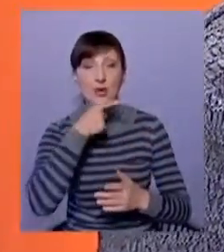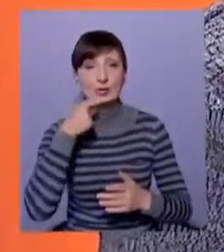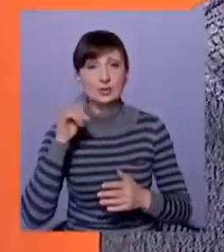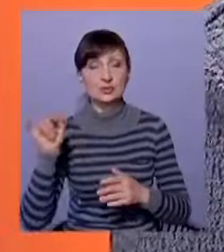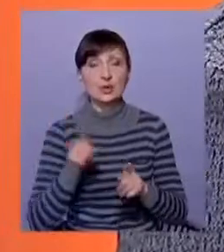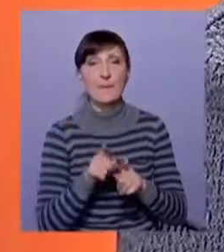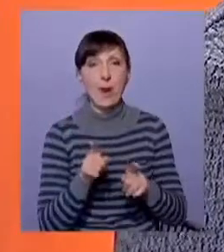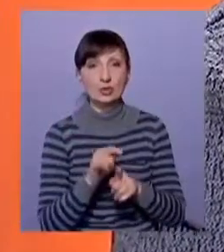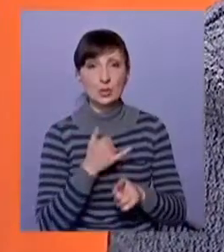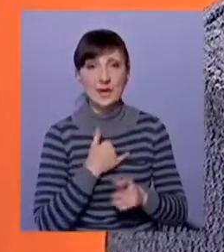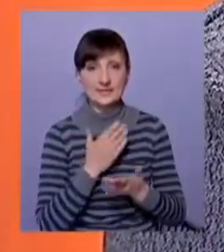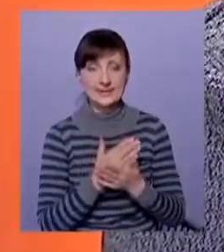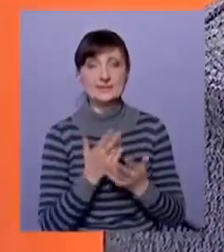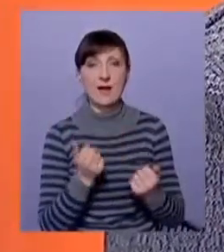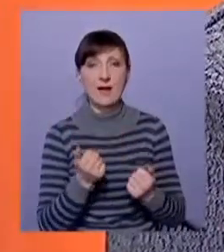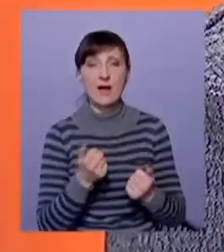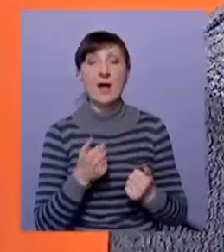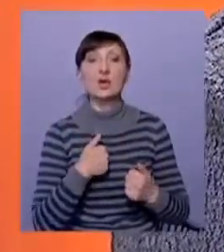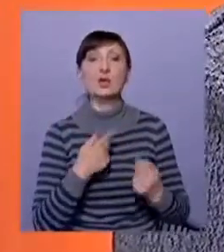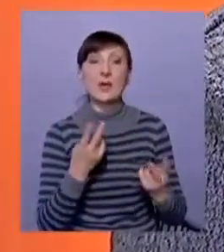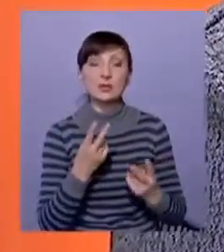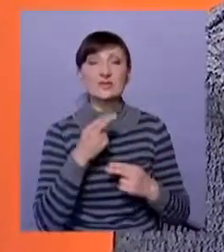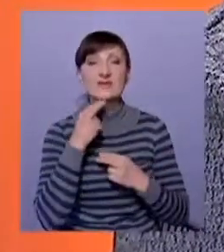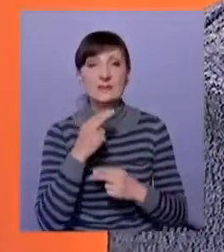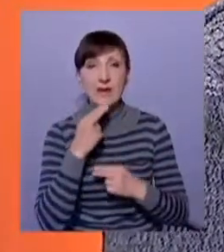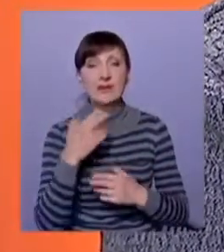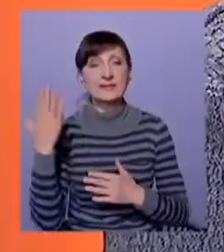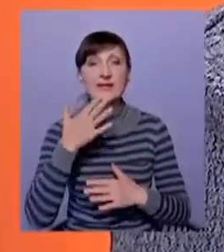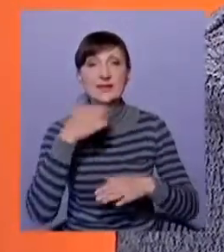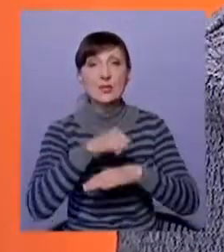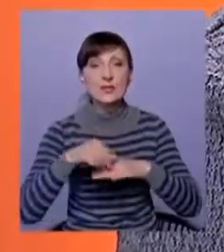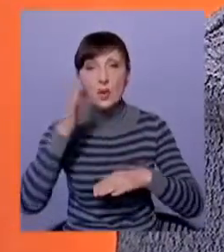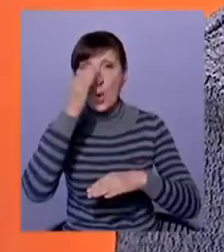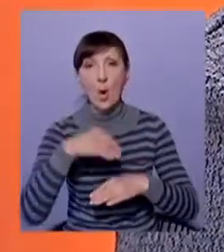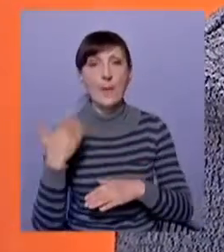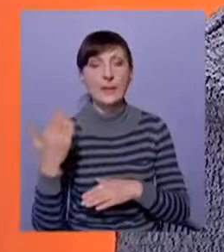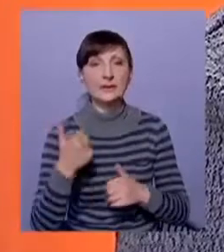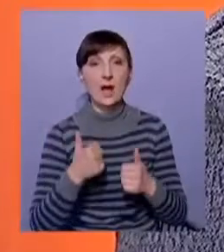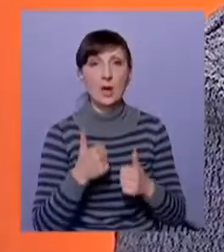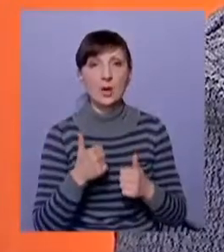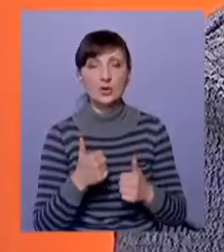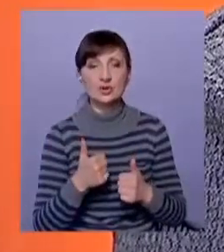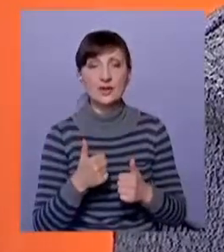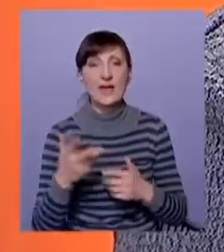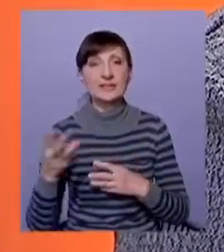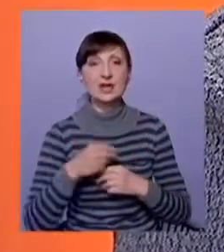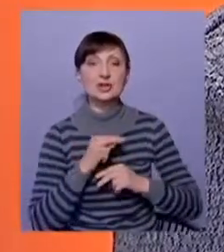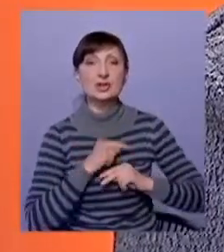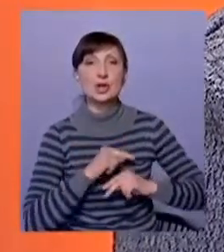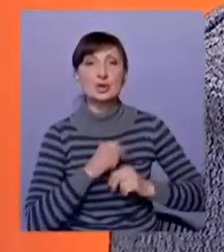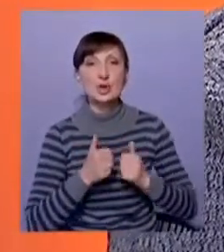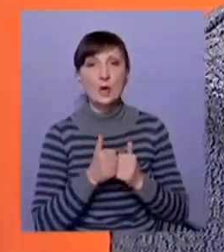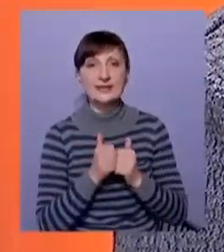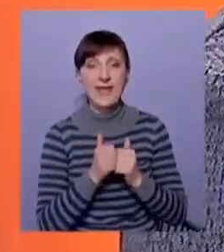наши гости. Вот. Но нам стоит обращать внимание на зарубежный опыт, опыт дружественных стран для того, чтобы